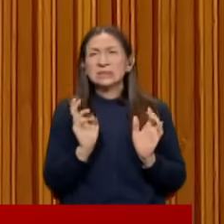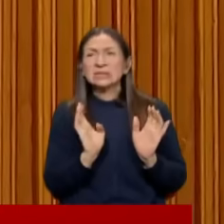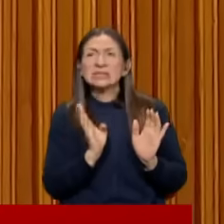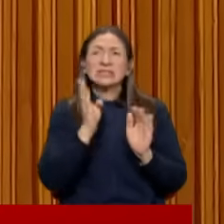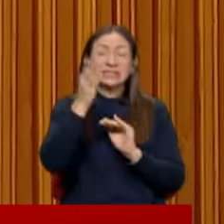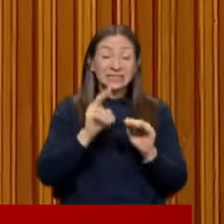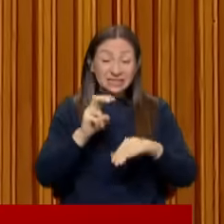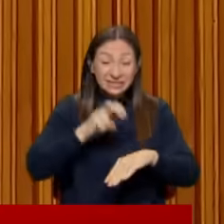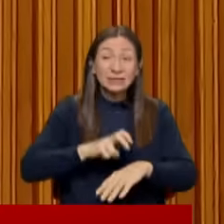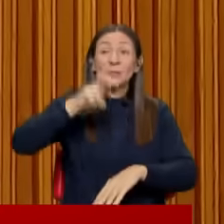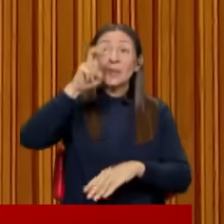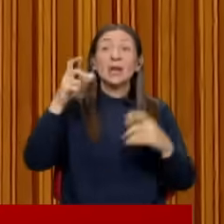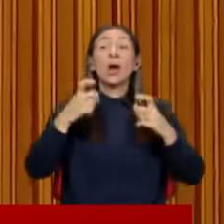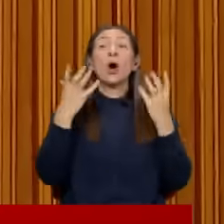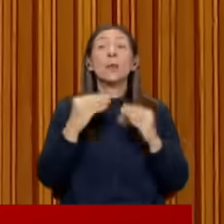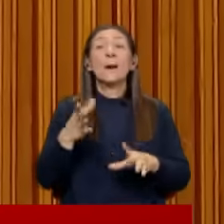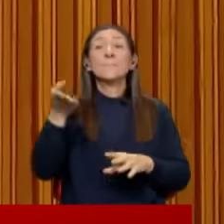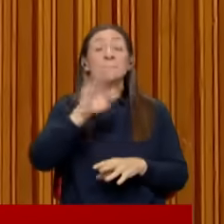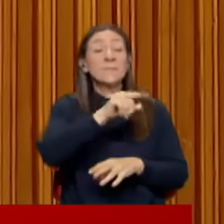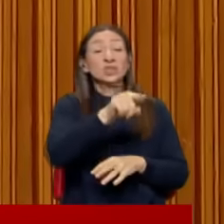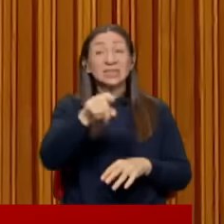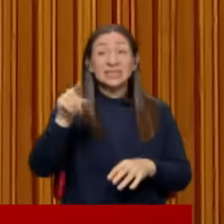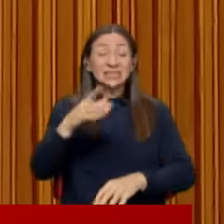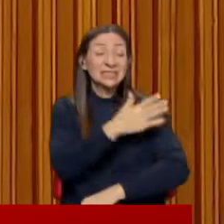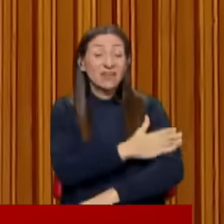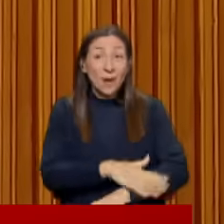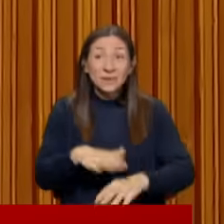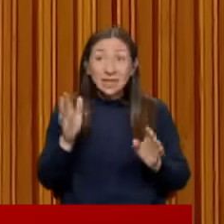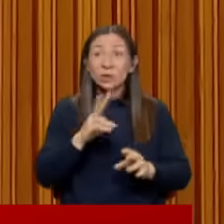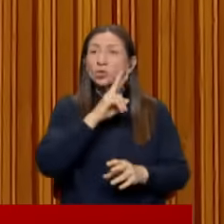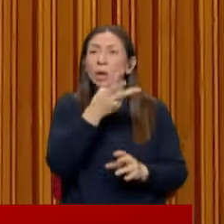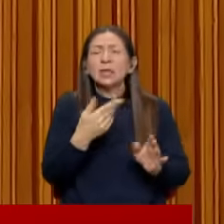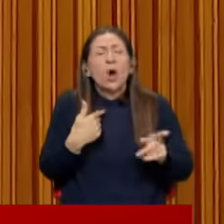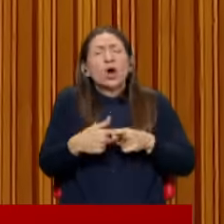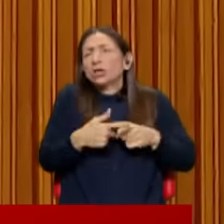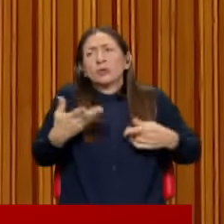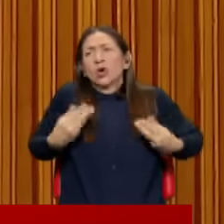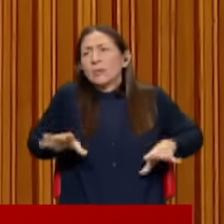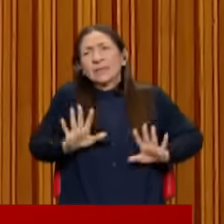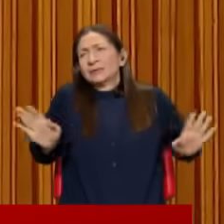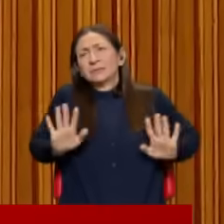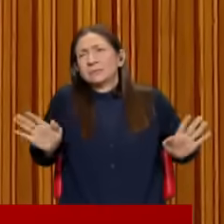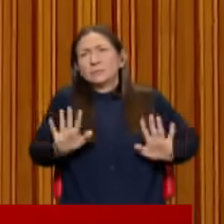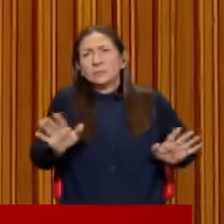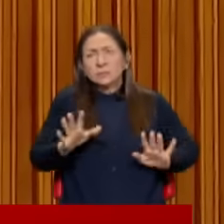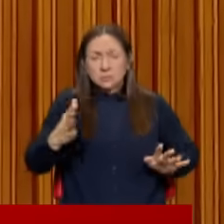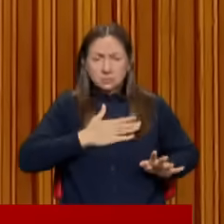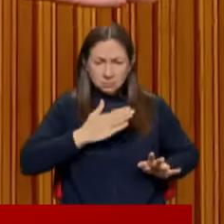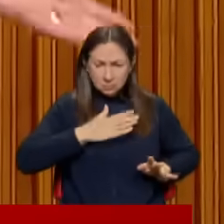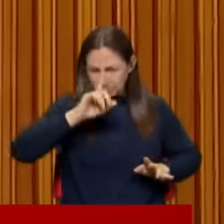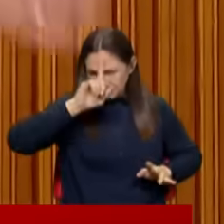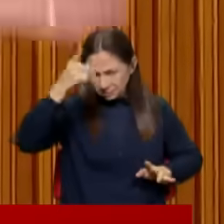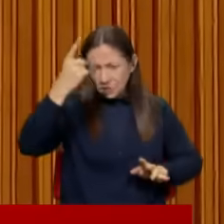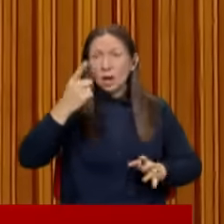zıplama tahtası olmadan, başkasının sevabına da günahına da ortak olmadan özü